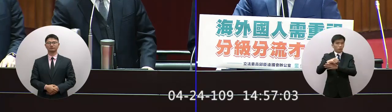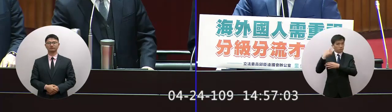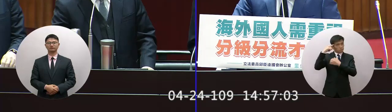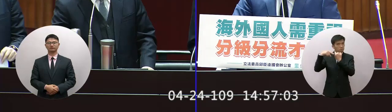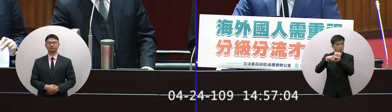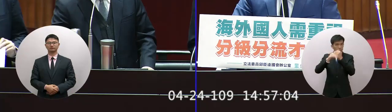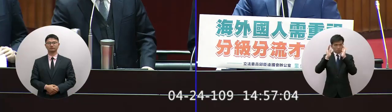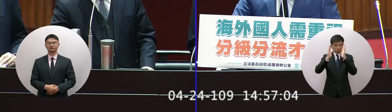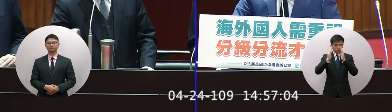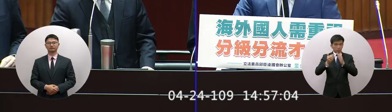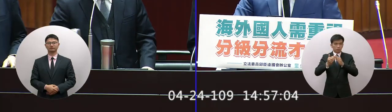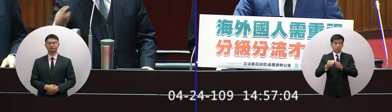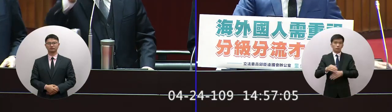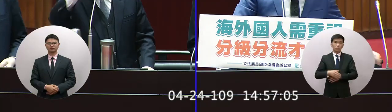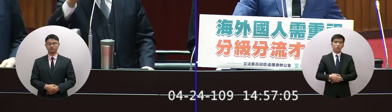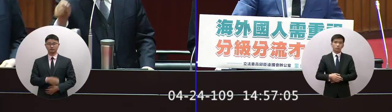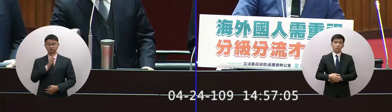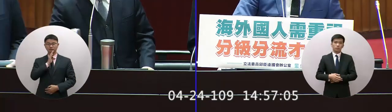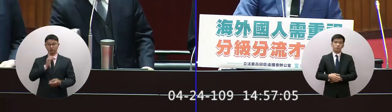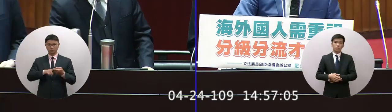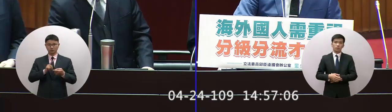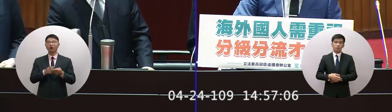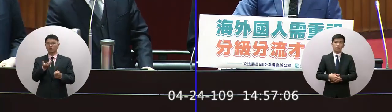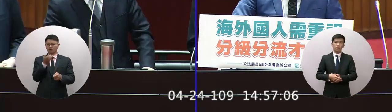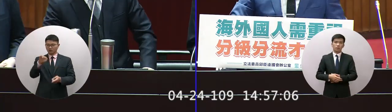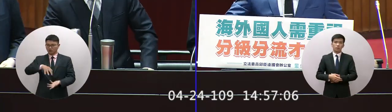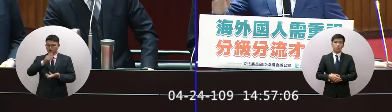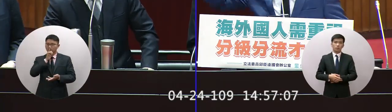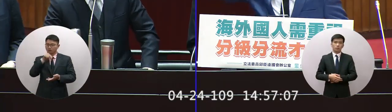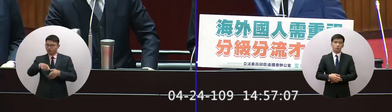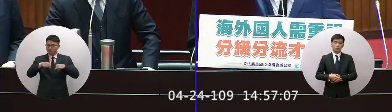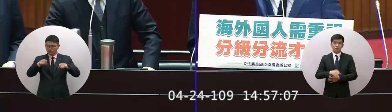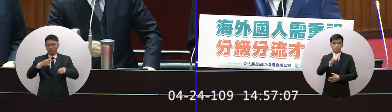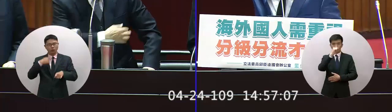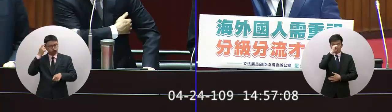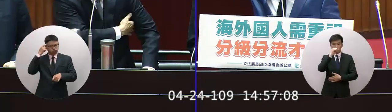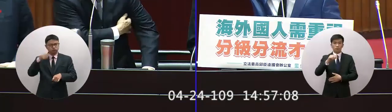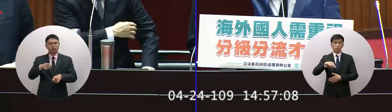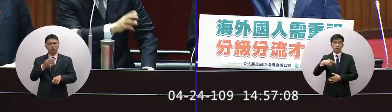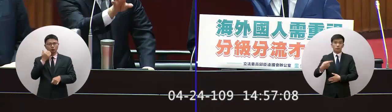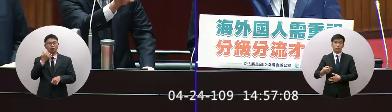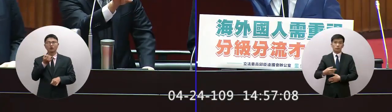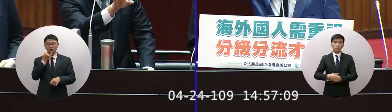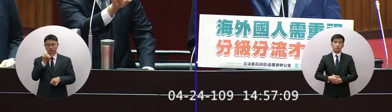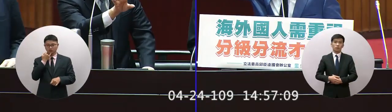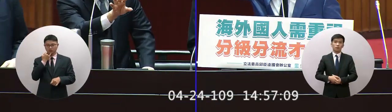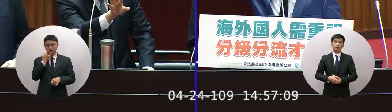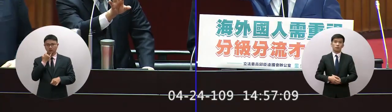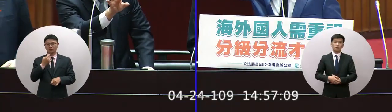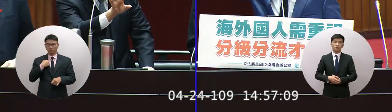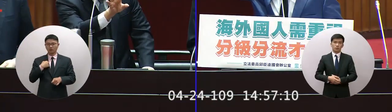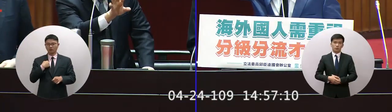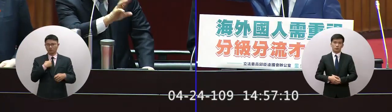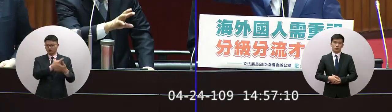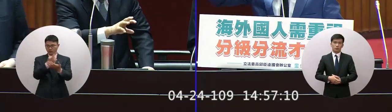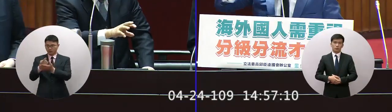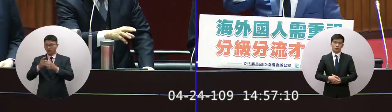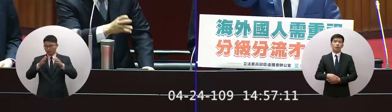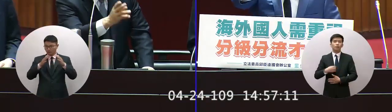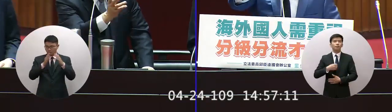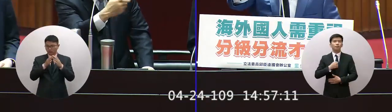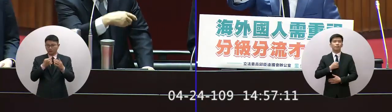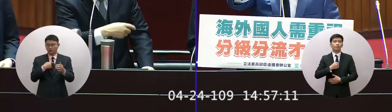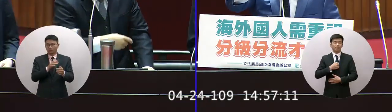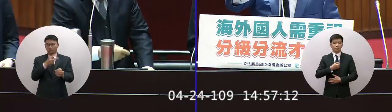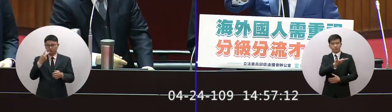考，好不好？就是口罩的部分。 对，你头头讲迄个方法，啊会通哦。 过来，咱即马讲到迄、那个。 当一国一国哦，想 我 来 看。